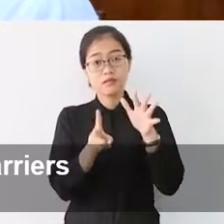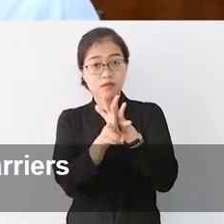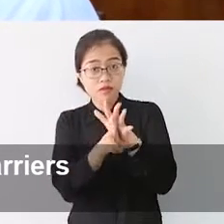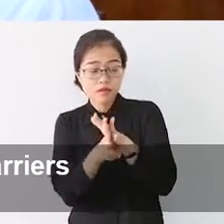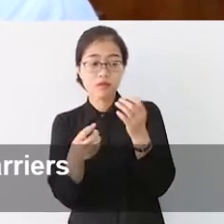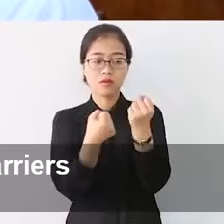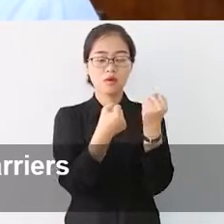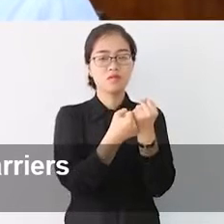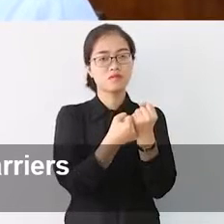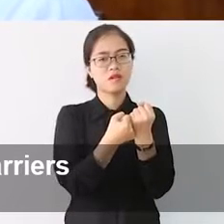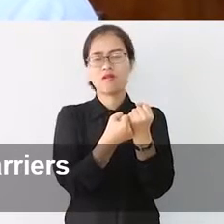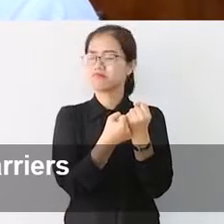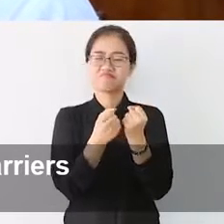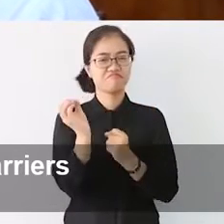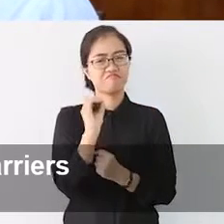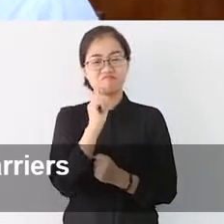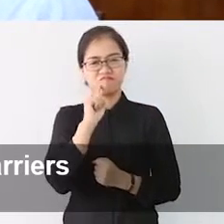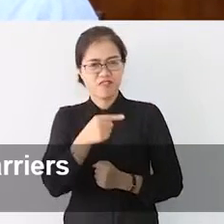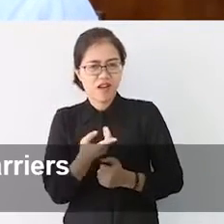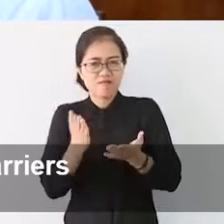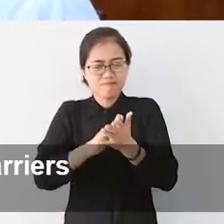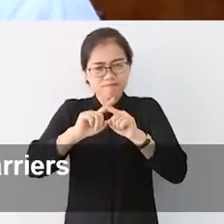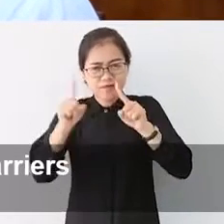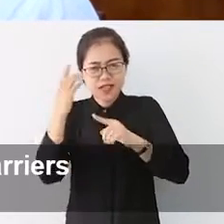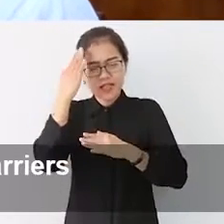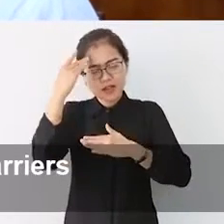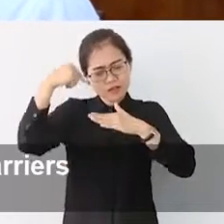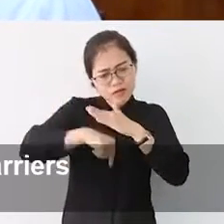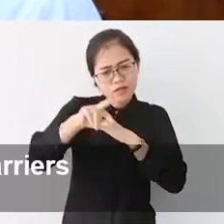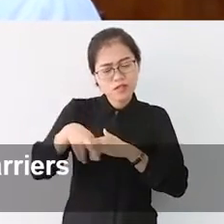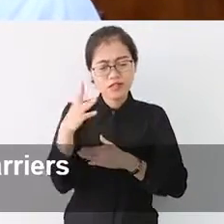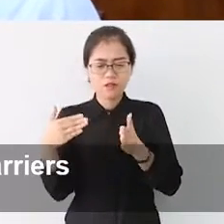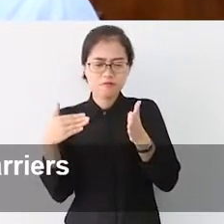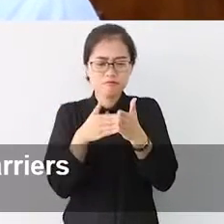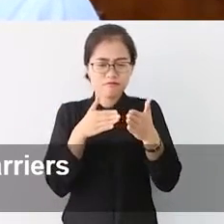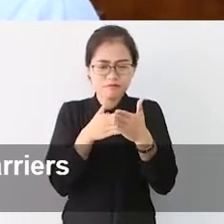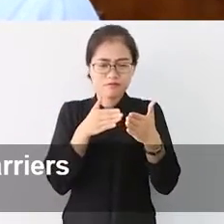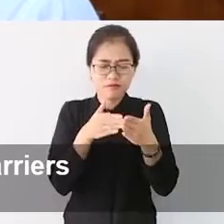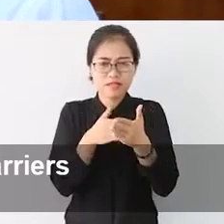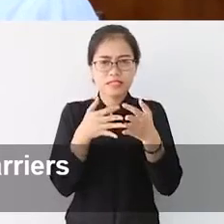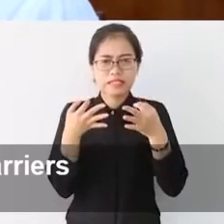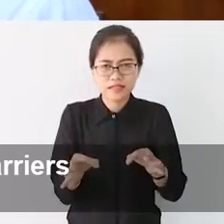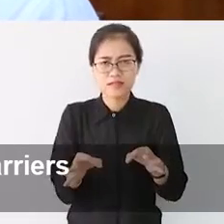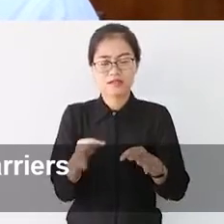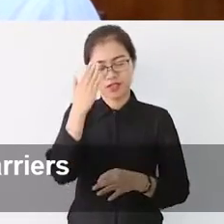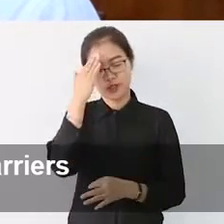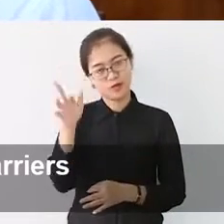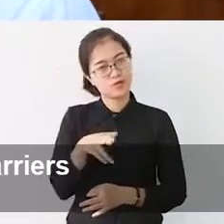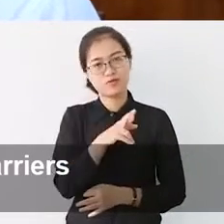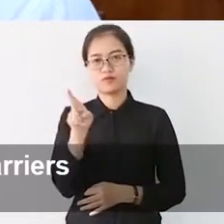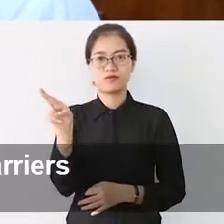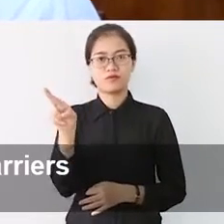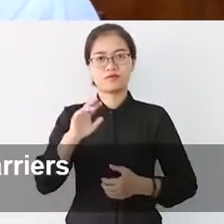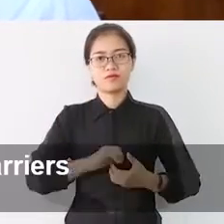đề về vật chất, tiền bạc hay là gì hết, mà chúng ta cần hiểu hơn được là sinh viên khuyết tật đang gặp những cái rào cản gì trong